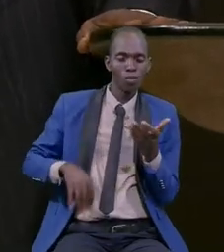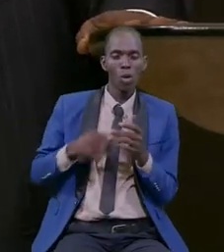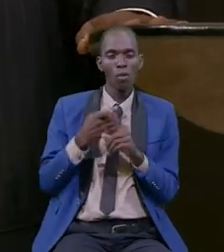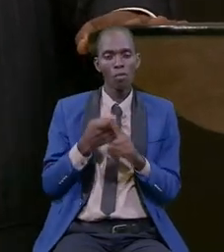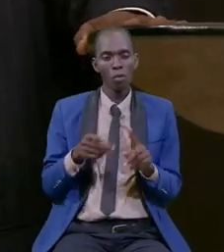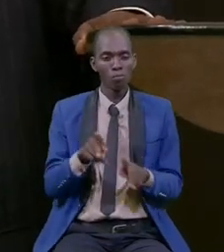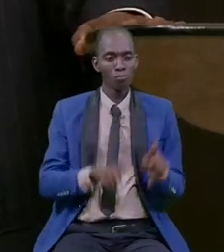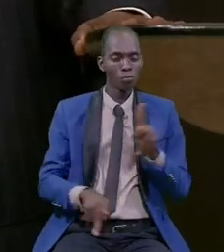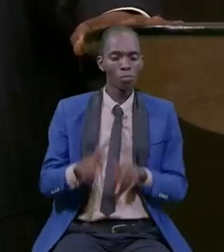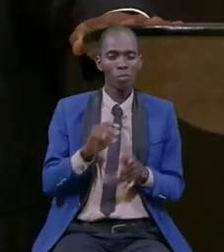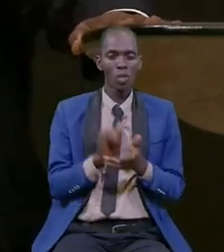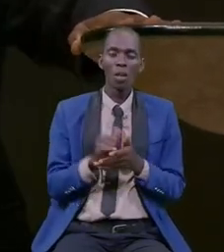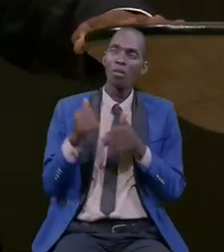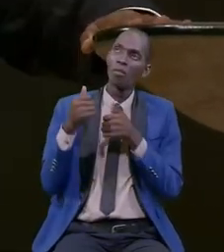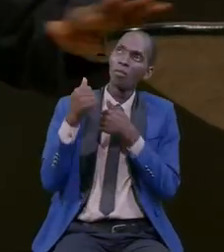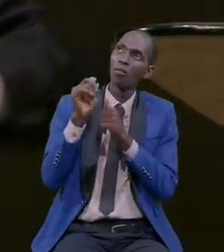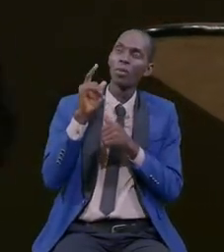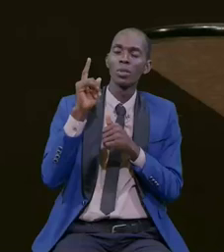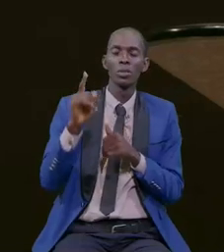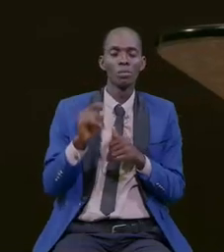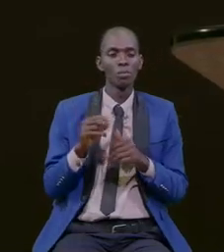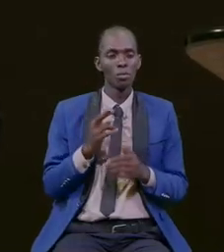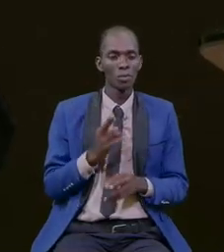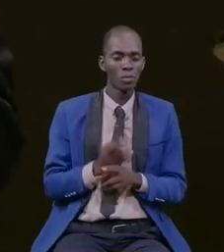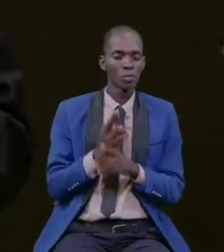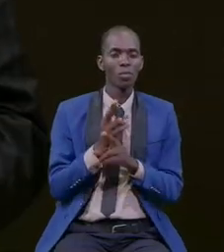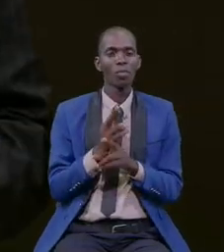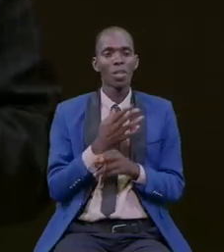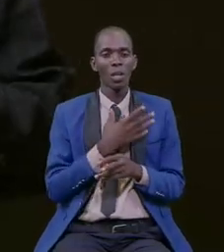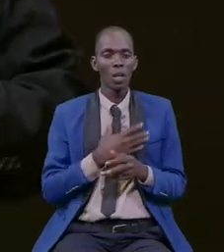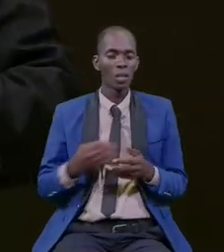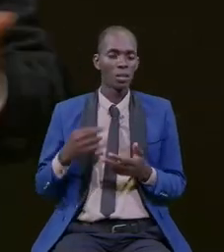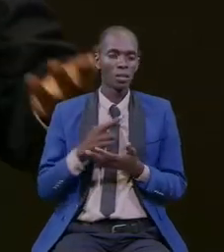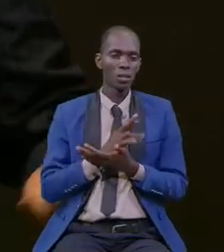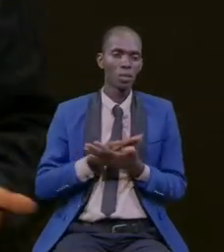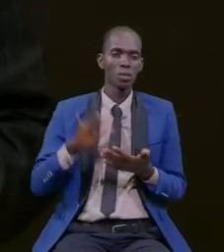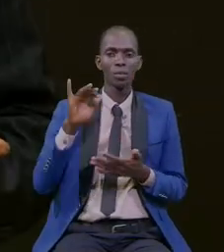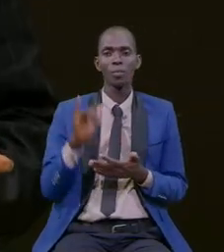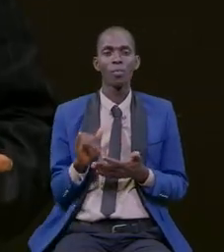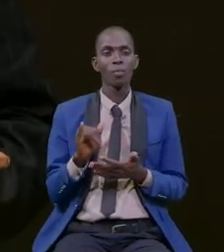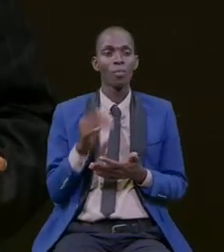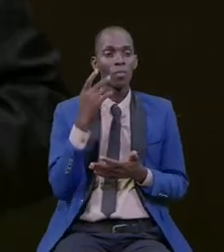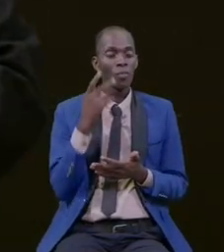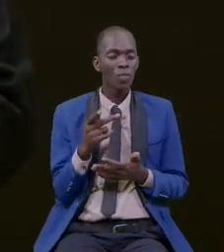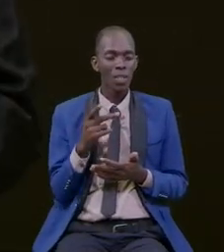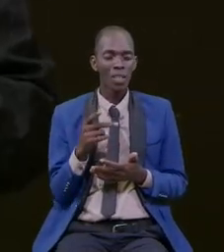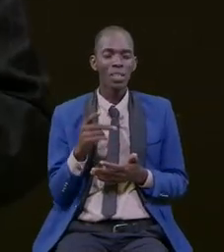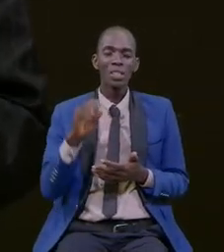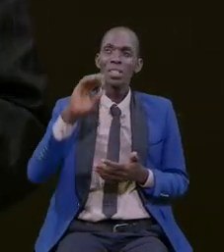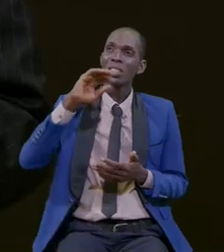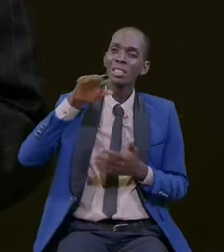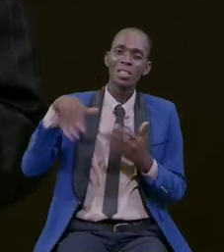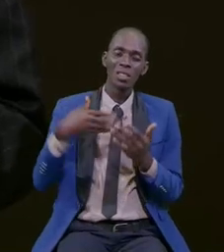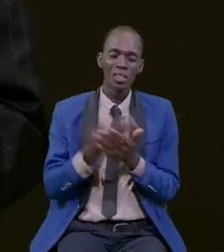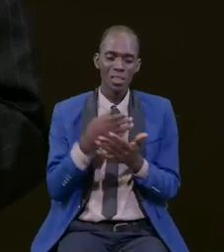marché droitement devant lui oui nous sommes au jour de grâce mais la grâce ne descend pas seulement sur les gens